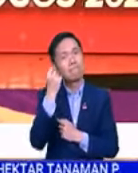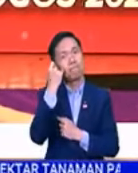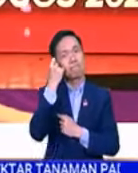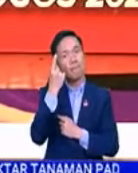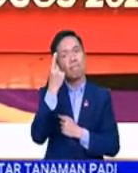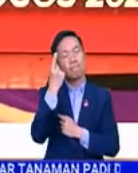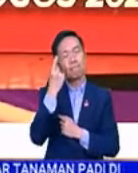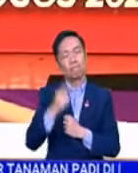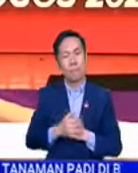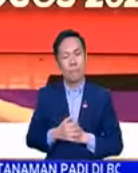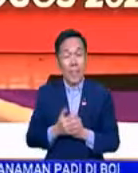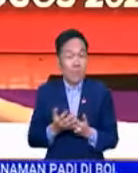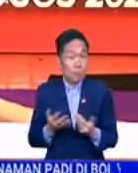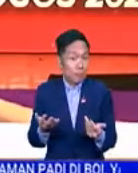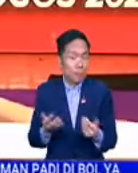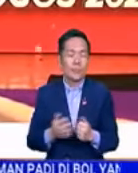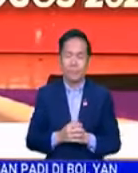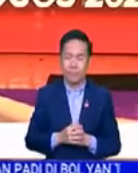sampaikan melalui